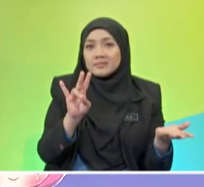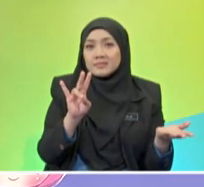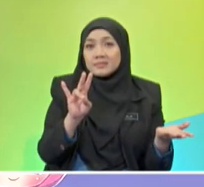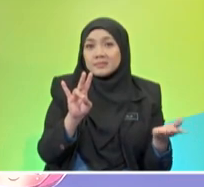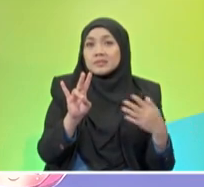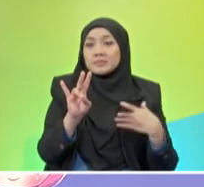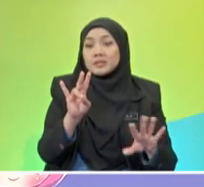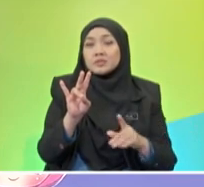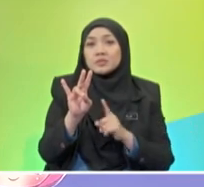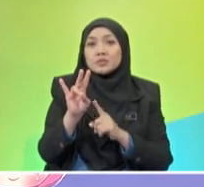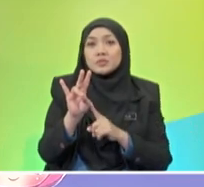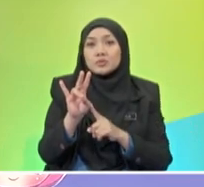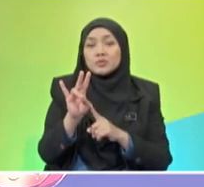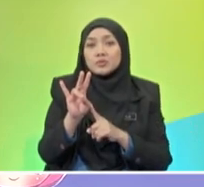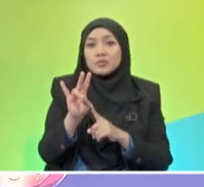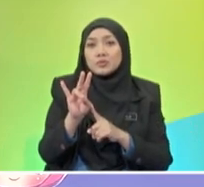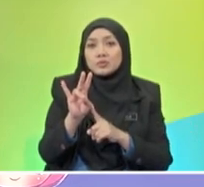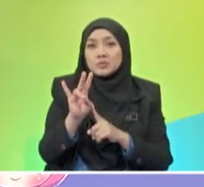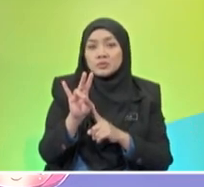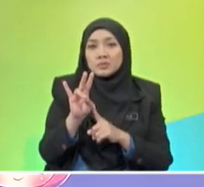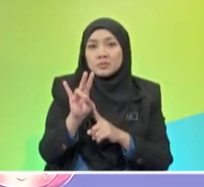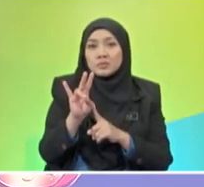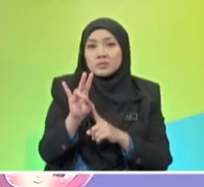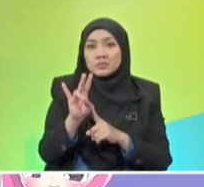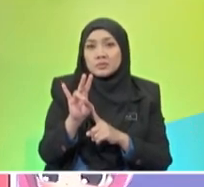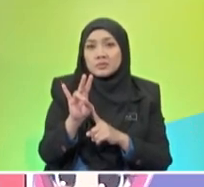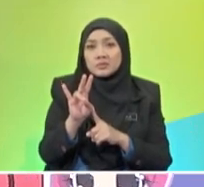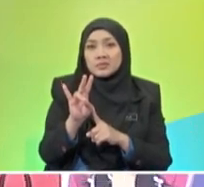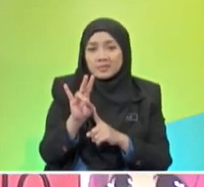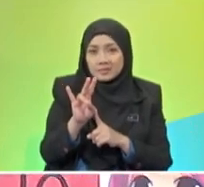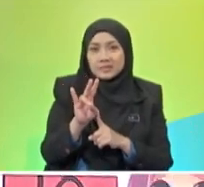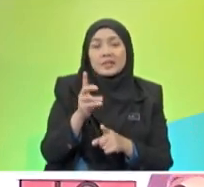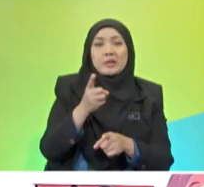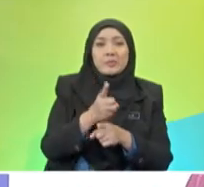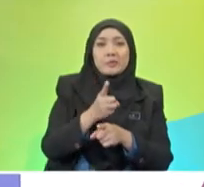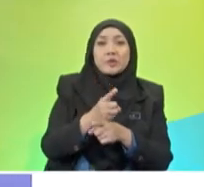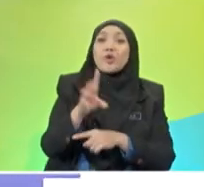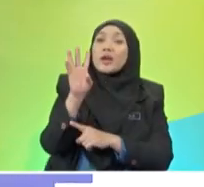7, nombor apa? Ha, betul.